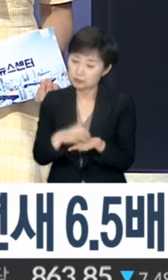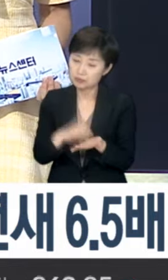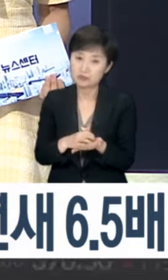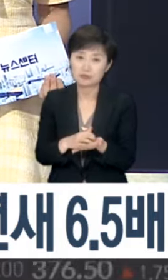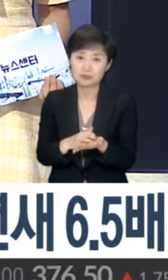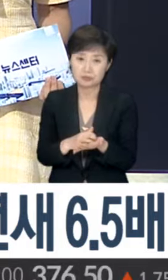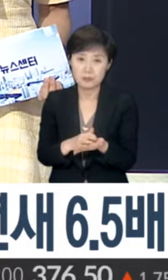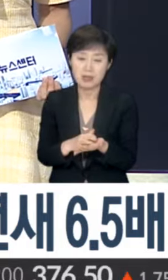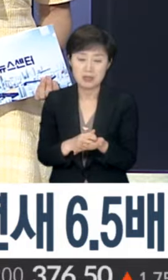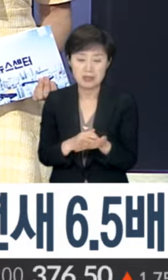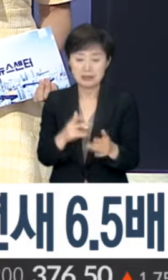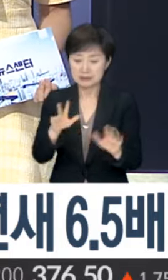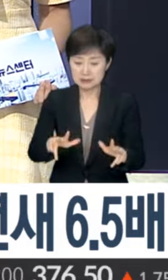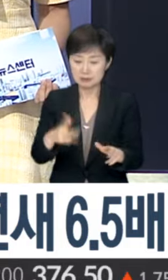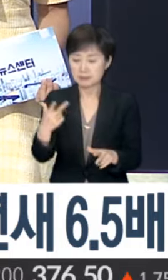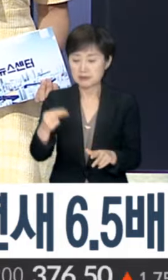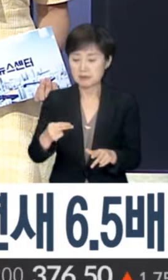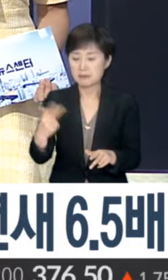2월 현재